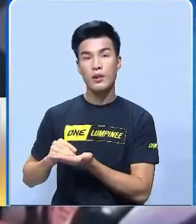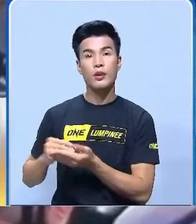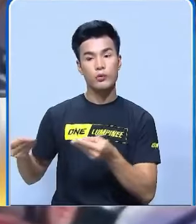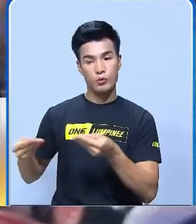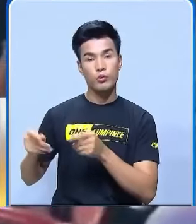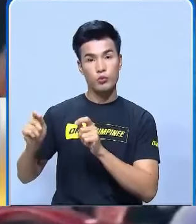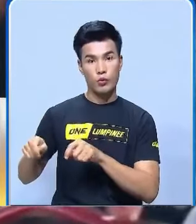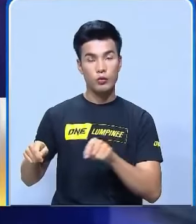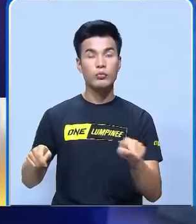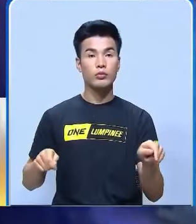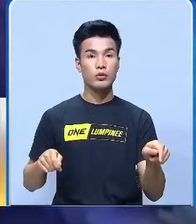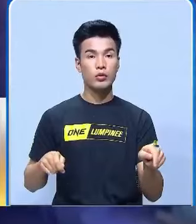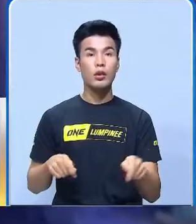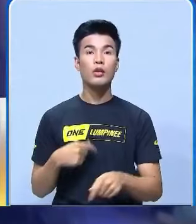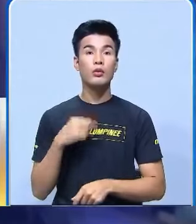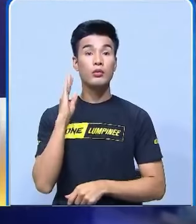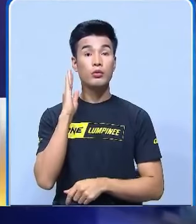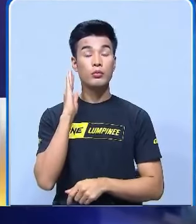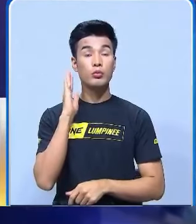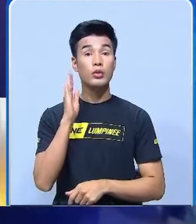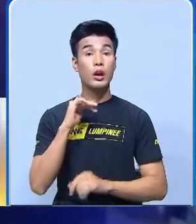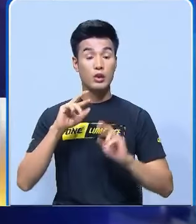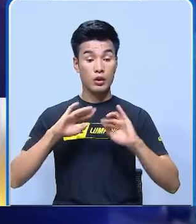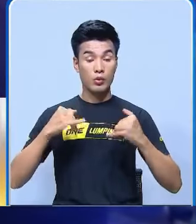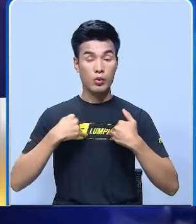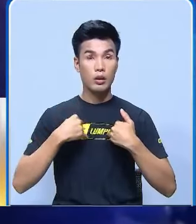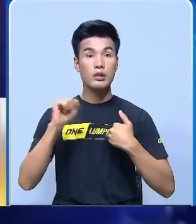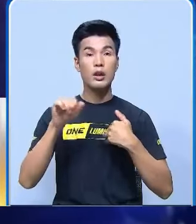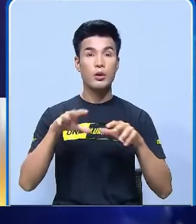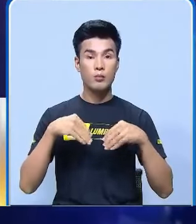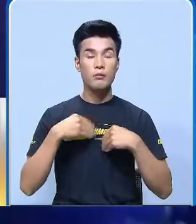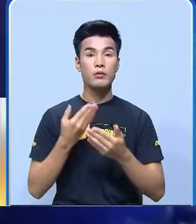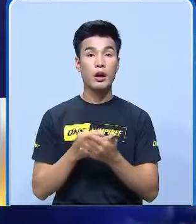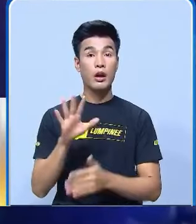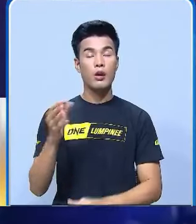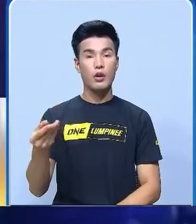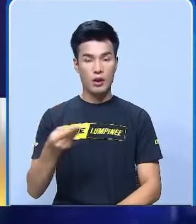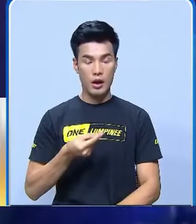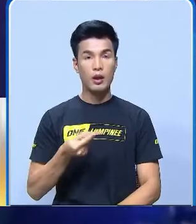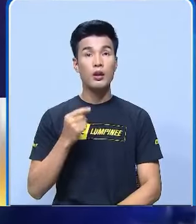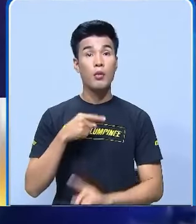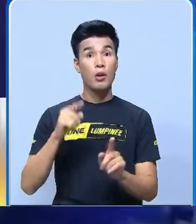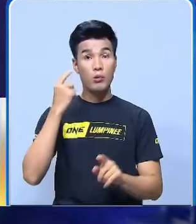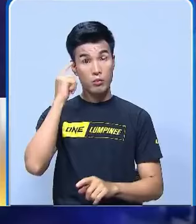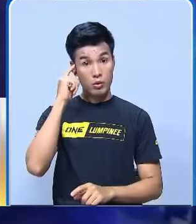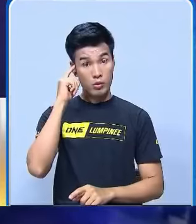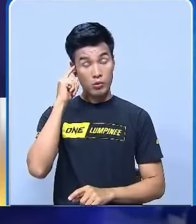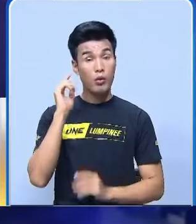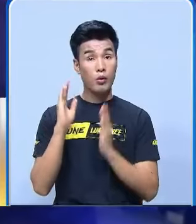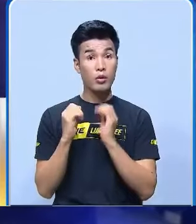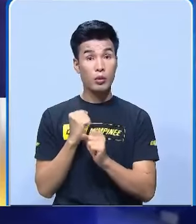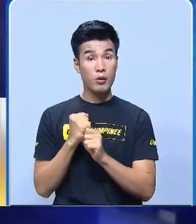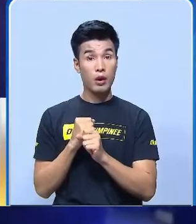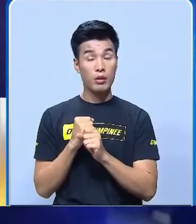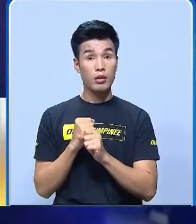วนนายกฤษดาก็ให้การในชั้นจับกุมยอมรับค่ะว่ารับเงินมาจากเยาวชนหญิงจริงแต่ปฏิเสธบอกว่าไม่รู้ว่าพนักงานคนนี้